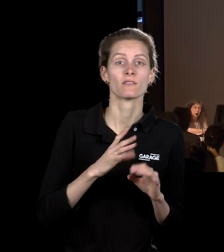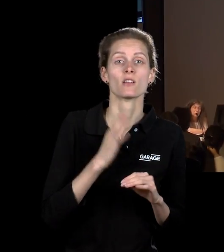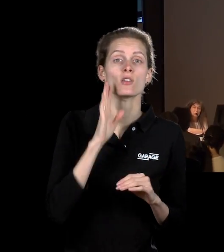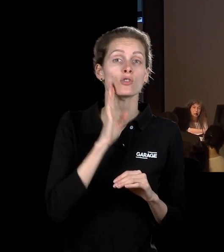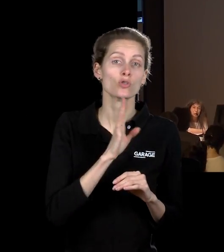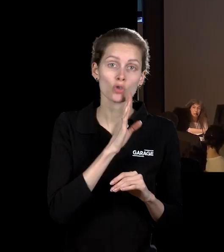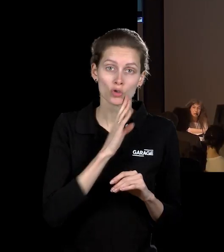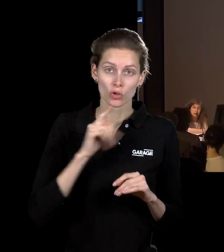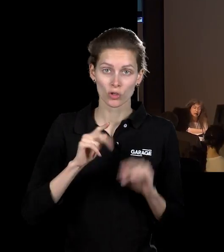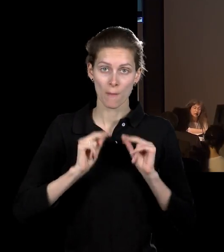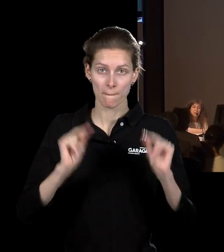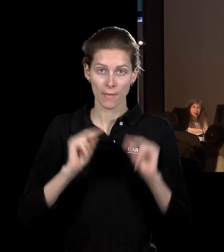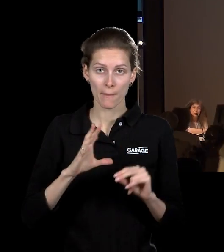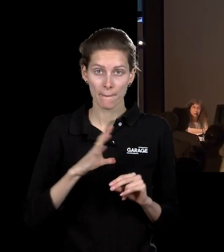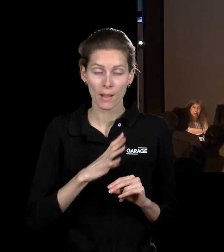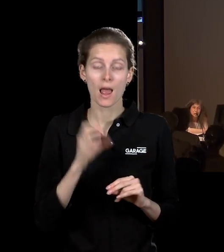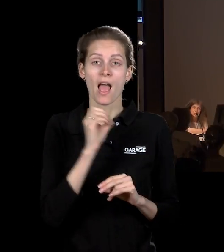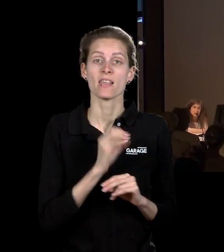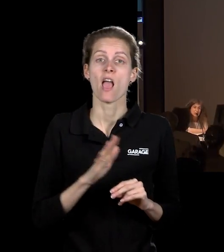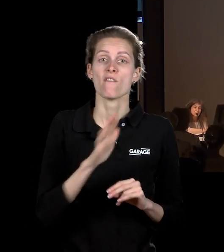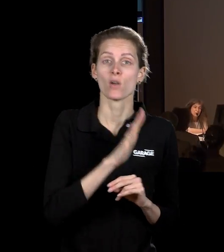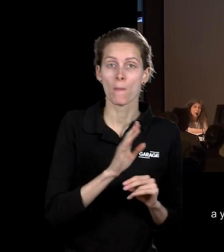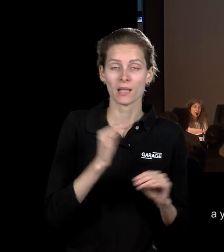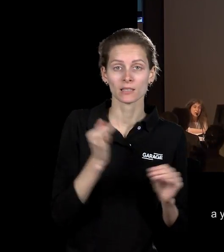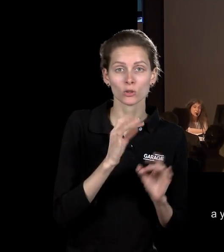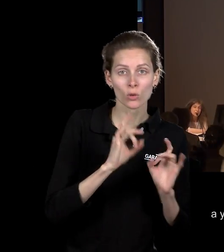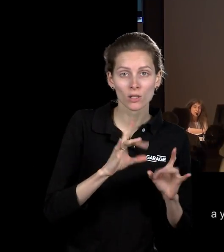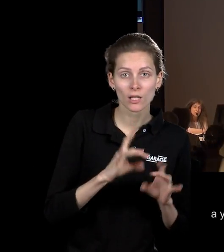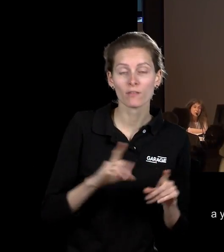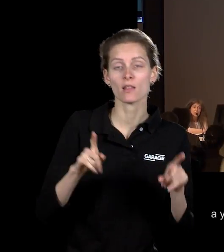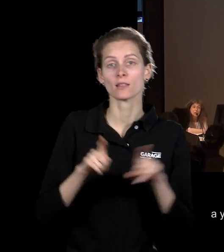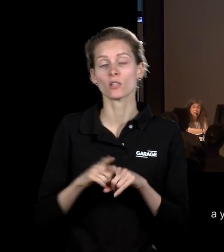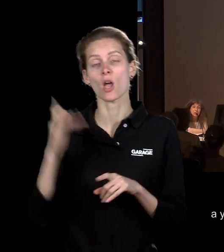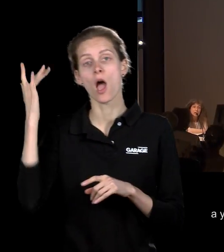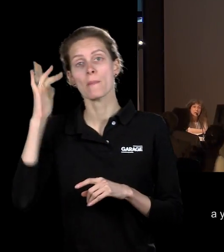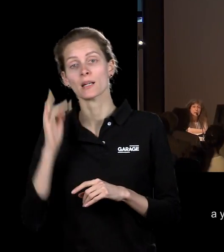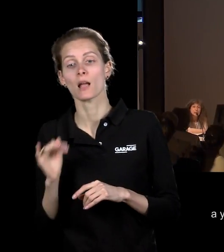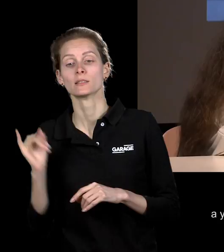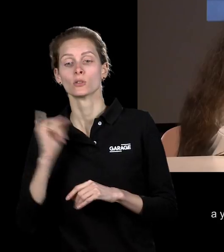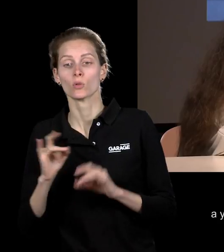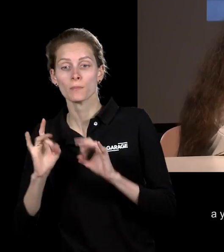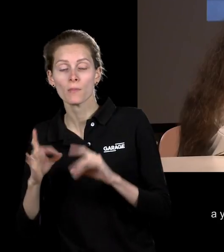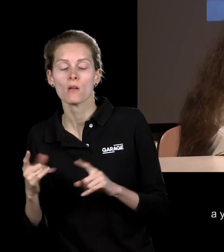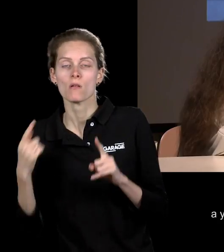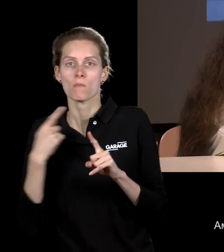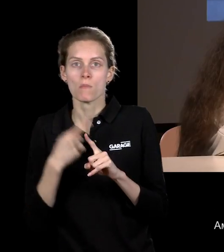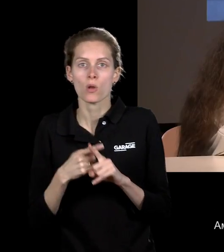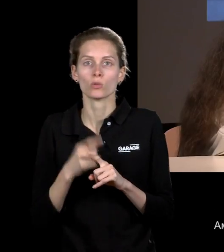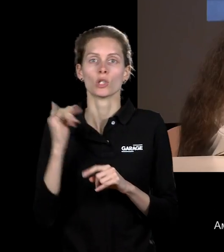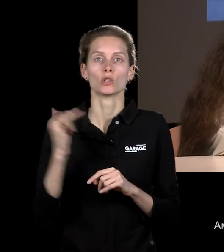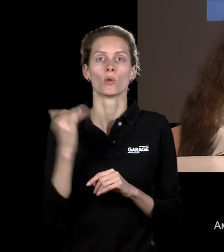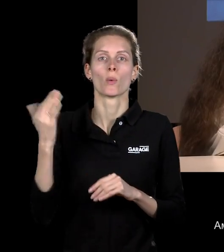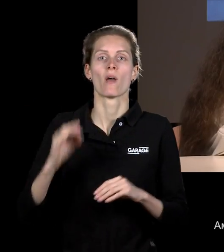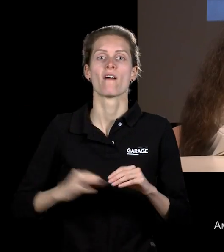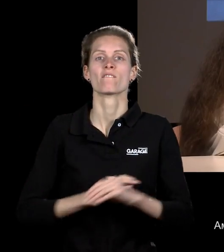женщина читала не только историю европейскую и американскую, а уделяла огромное внимание истории Азии, истории Востока. И, как вы